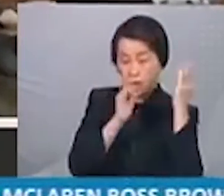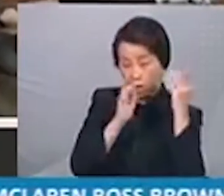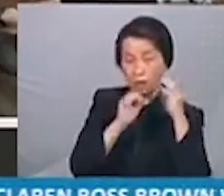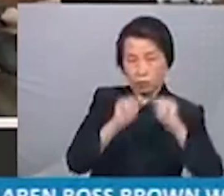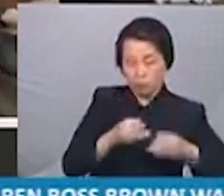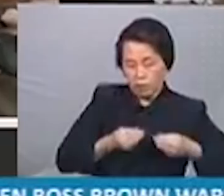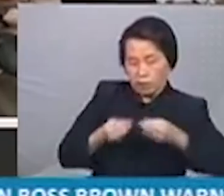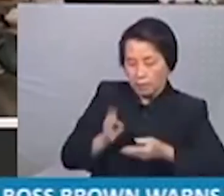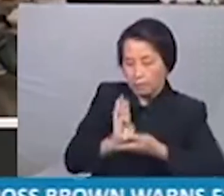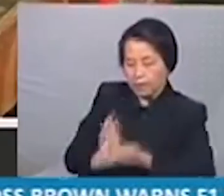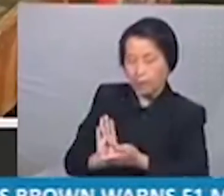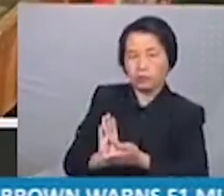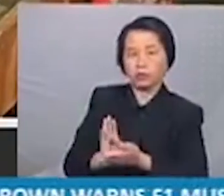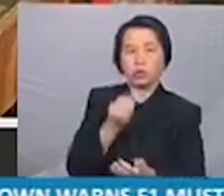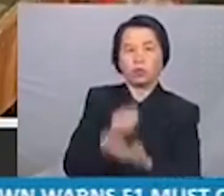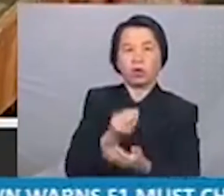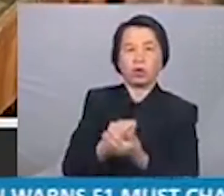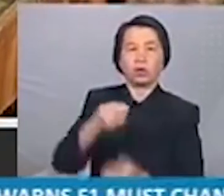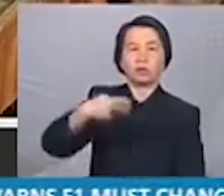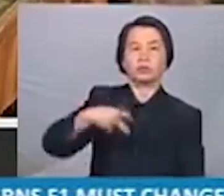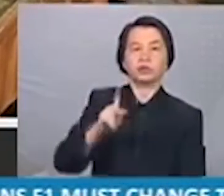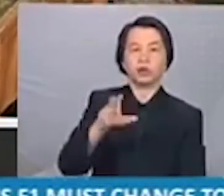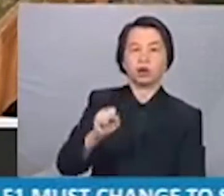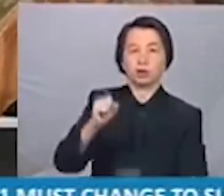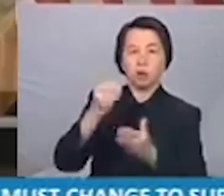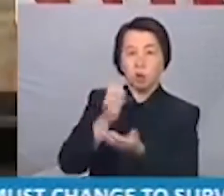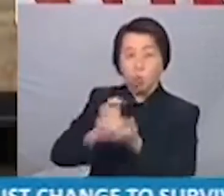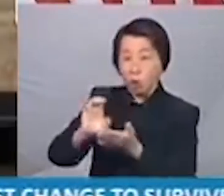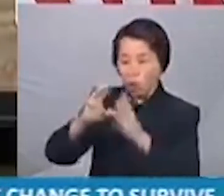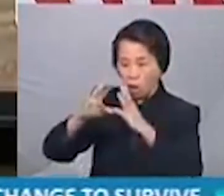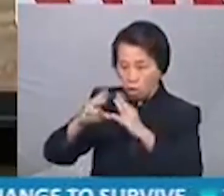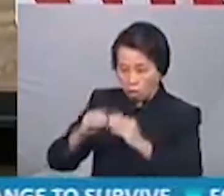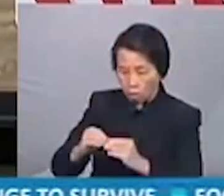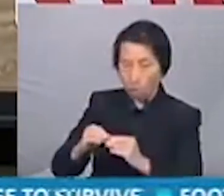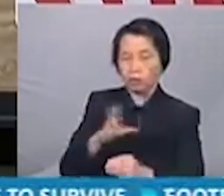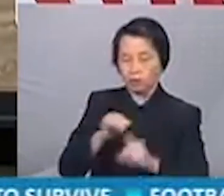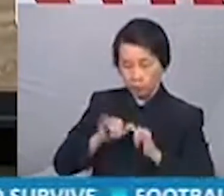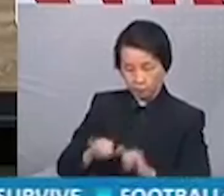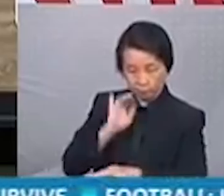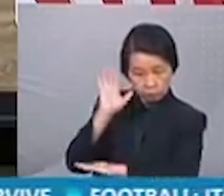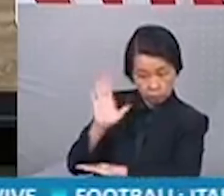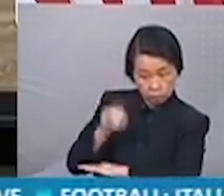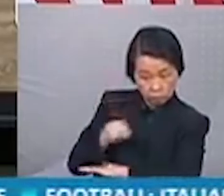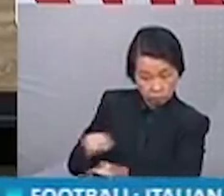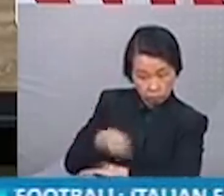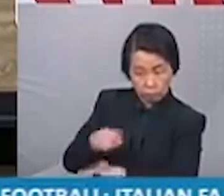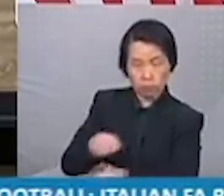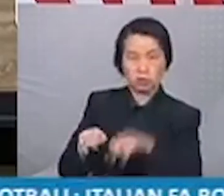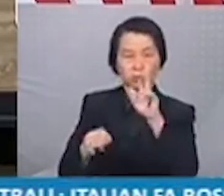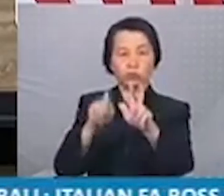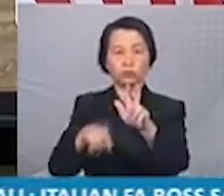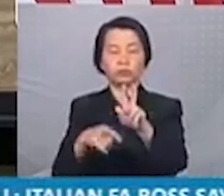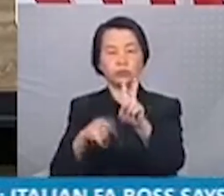meringankan beban keuangan pikes dan seterusnya menjamin 2/3 daripada jumlah